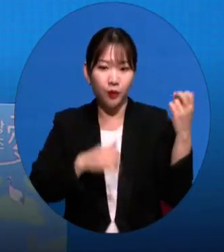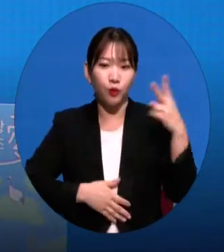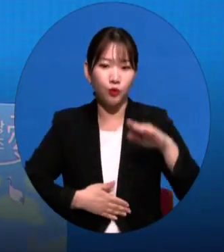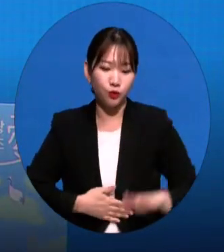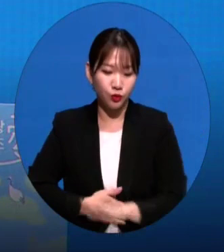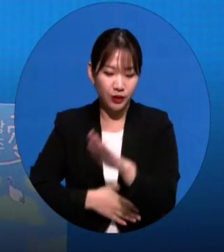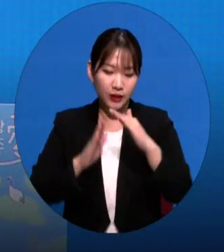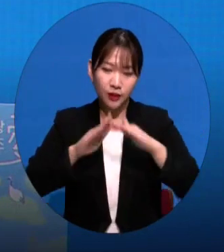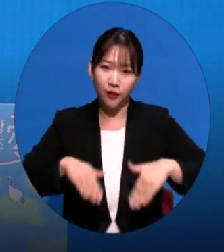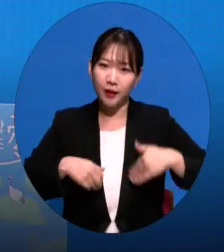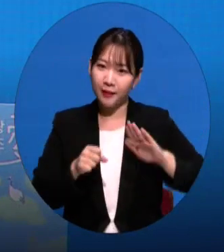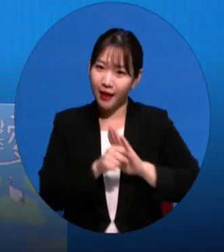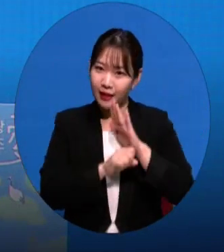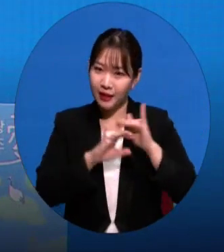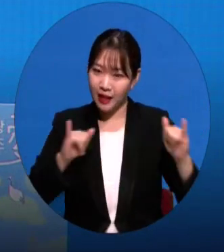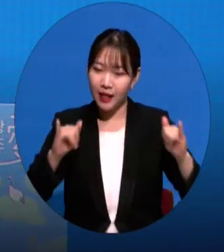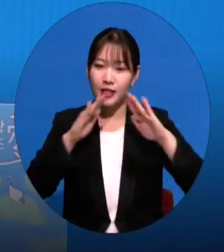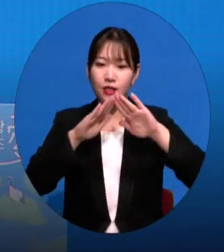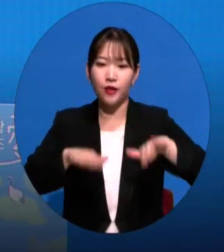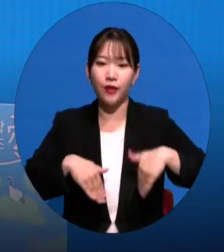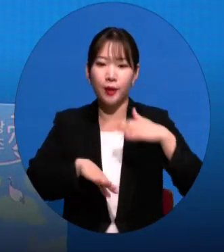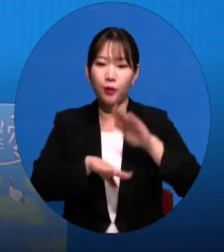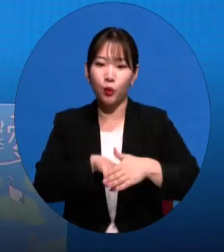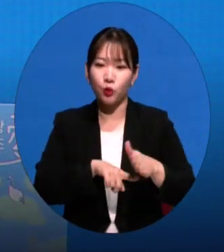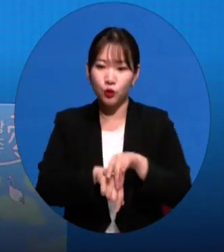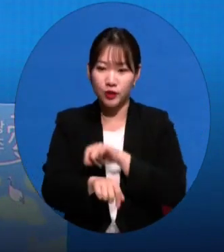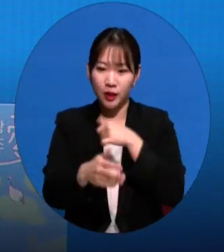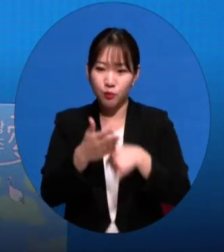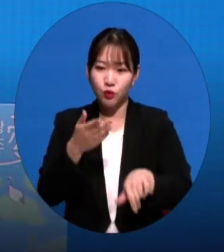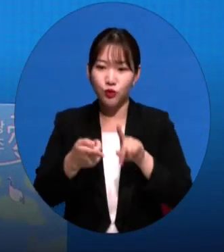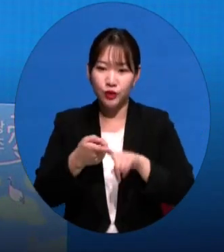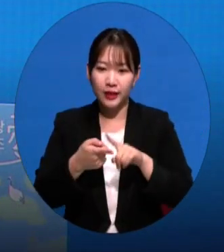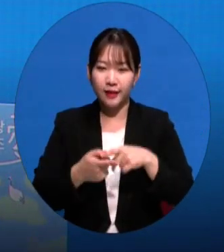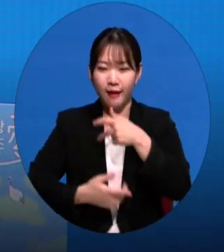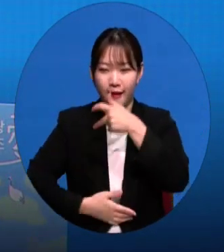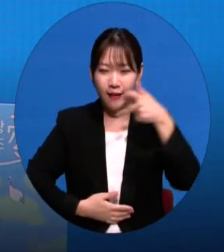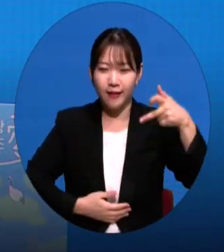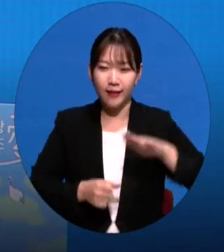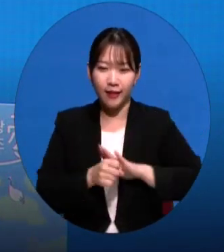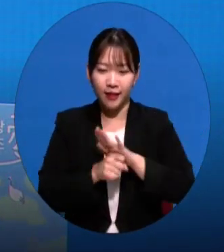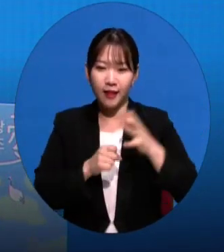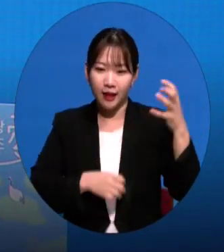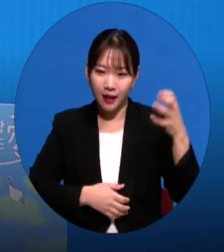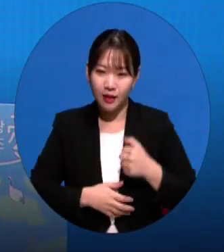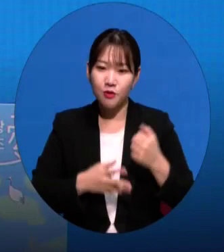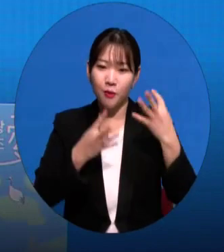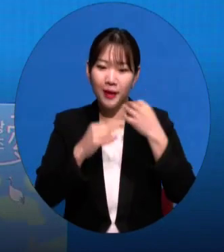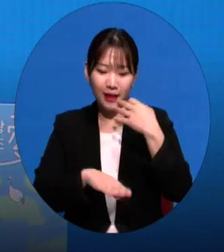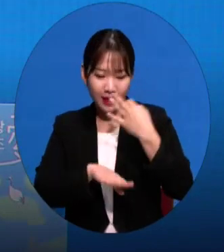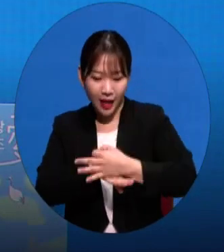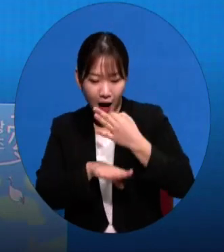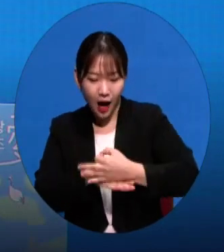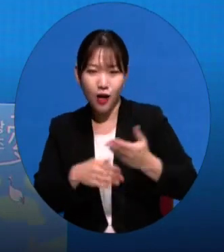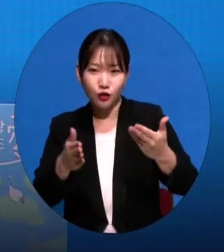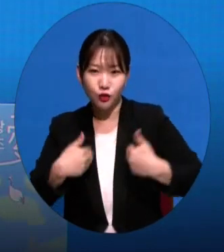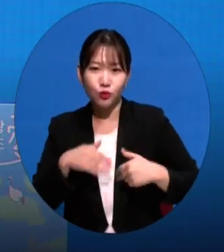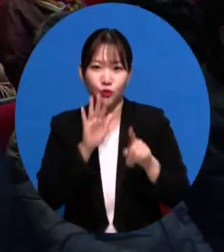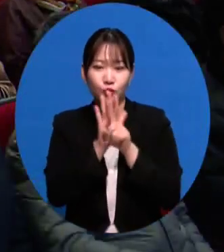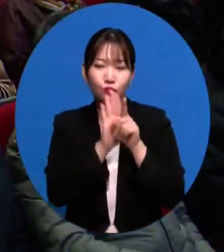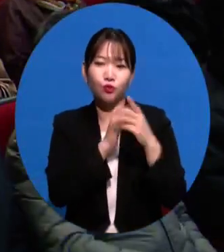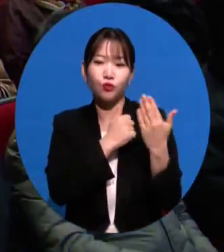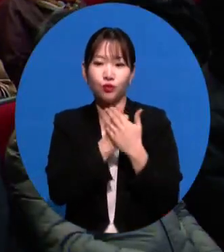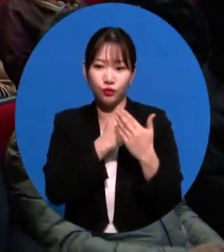우리 전남을 사랑하는 분들이 전남 우리 농수특산물에 대해서 지대한 애정을 갖고 많이 팔아주고 사주고 홍보도